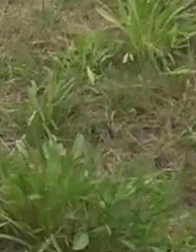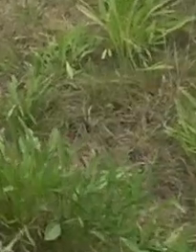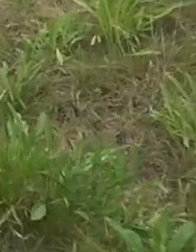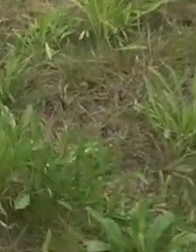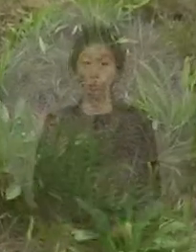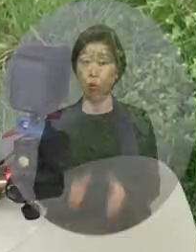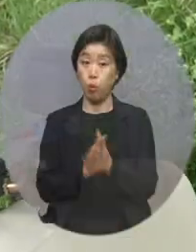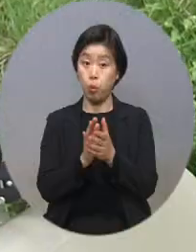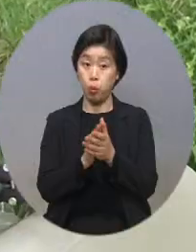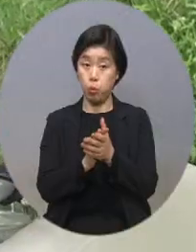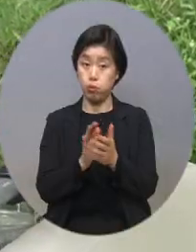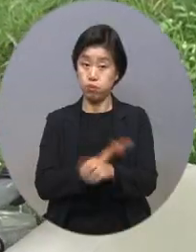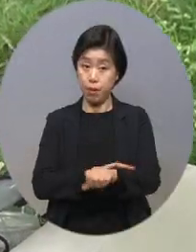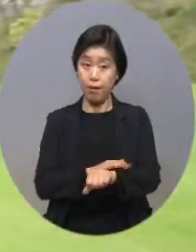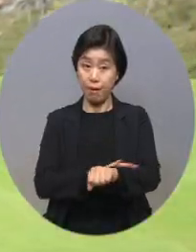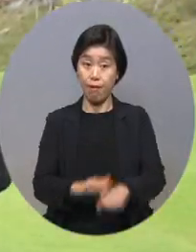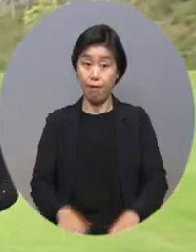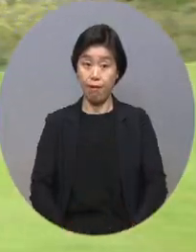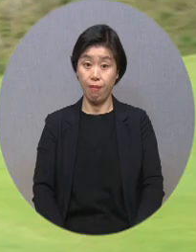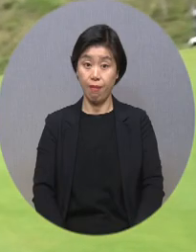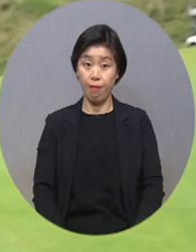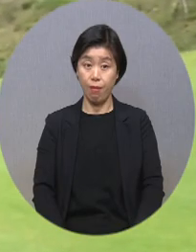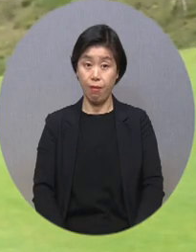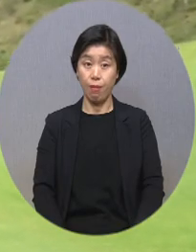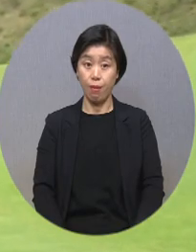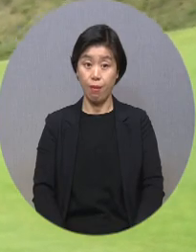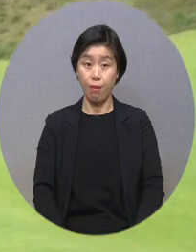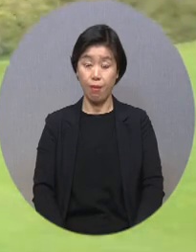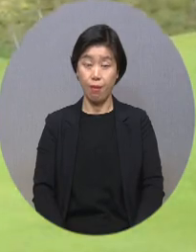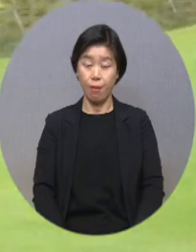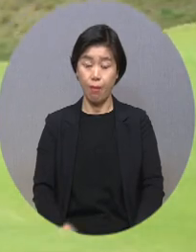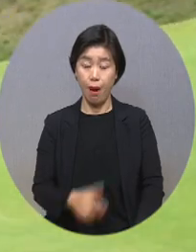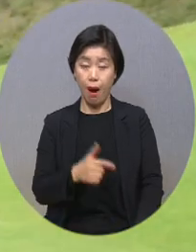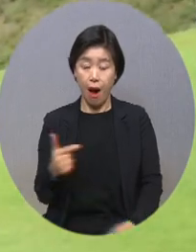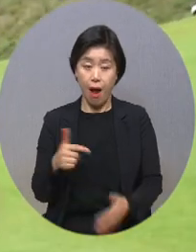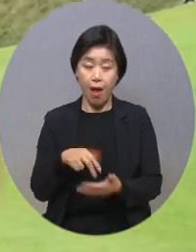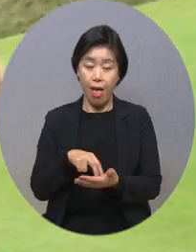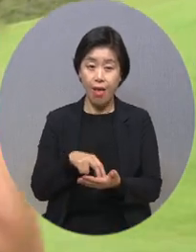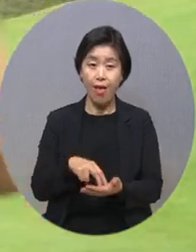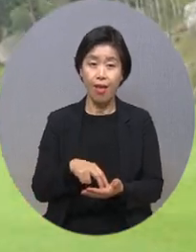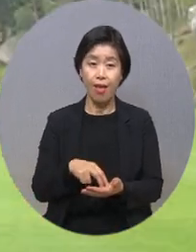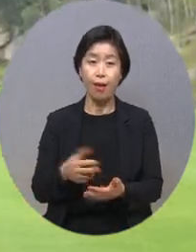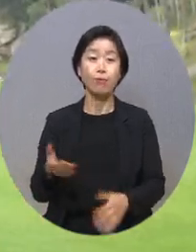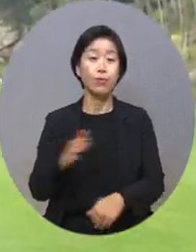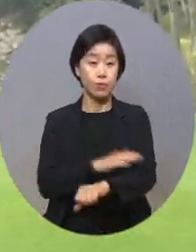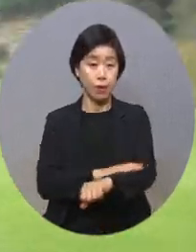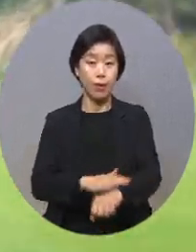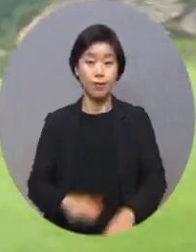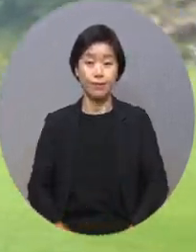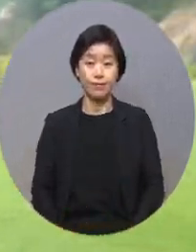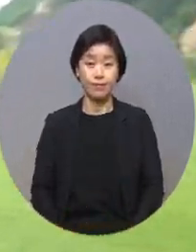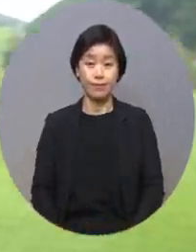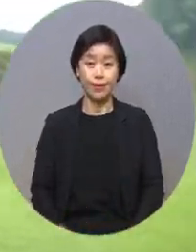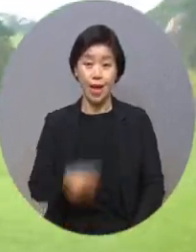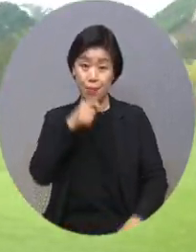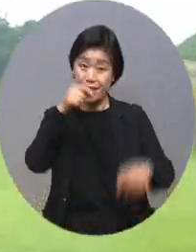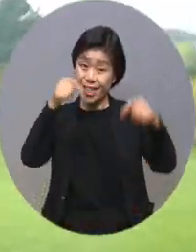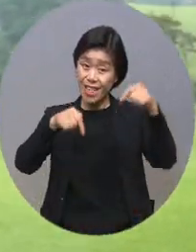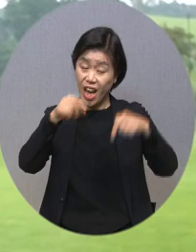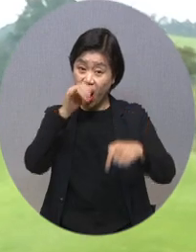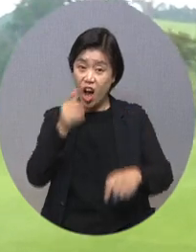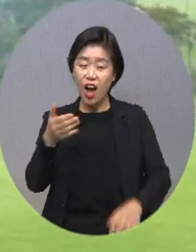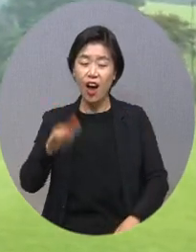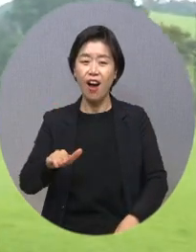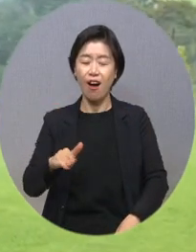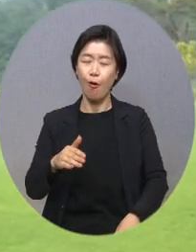우와, 잘 쳤다. 잘 쳤어, 잘 쳤어. 개미어리. 나이스, 나이스. 잘 쳤어. 개미어리입니다. 좋은데? 비가 와도